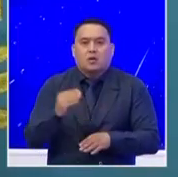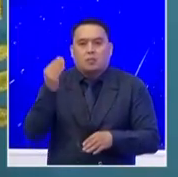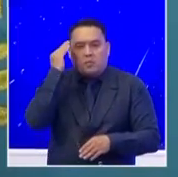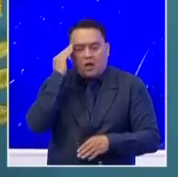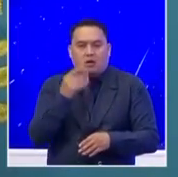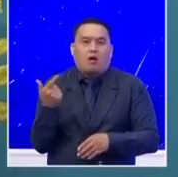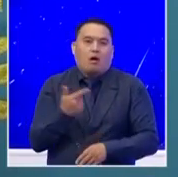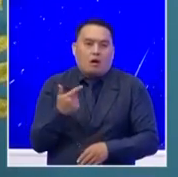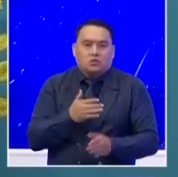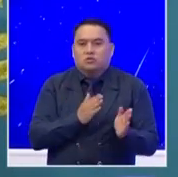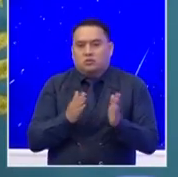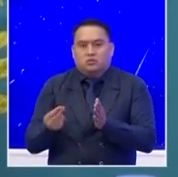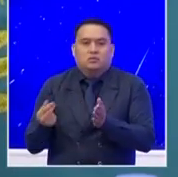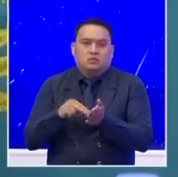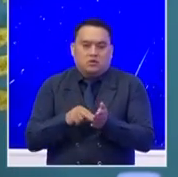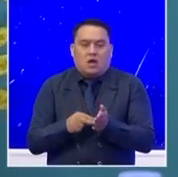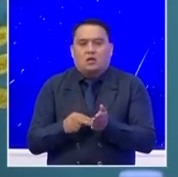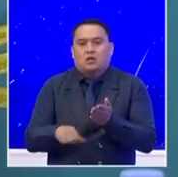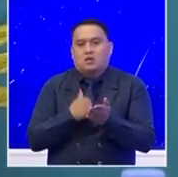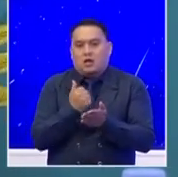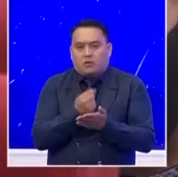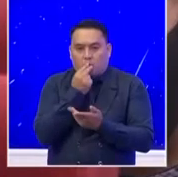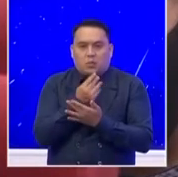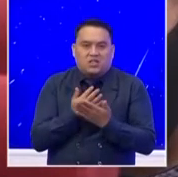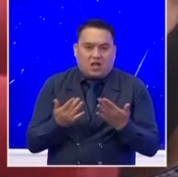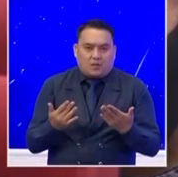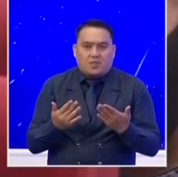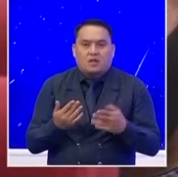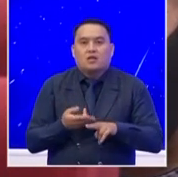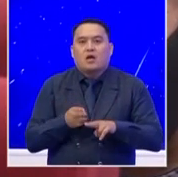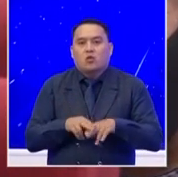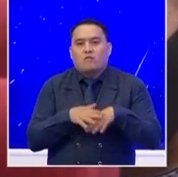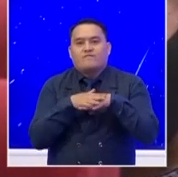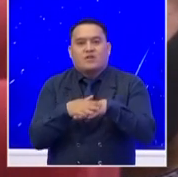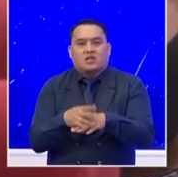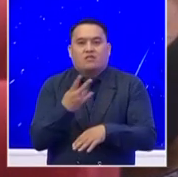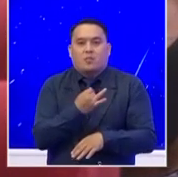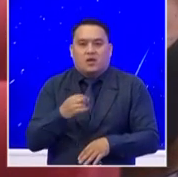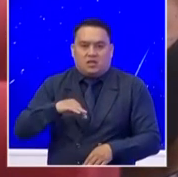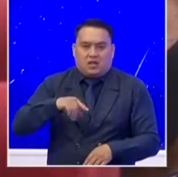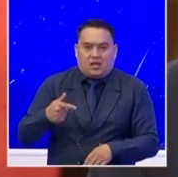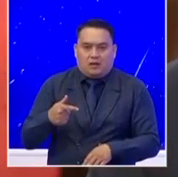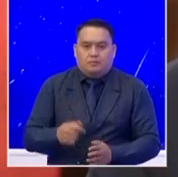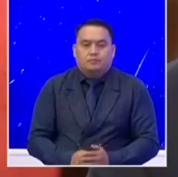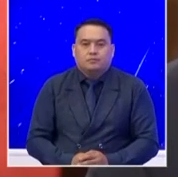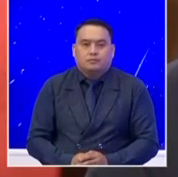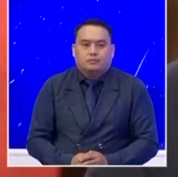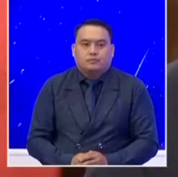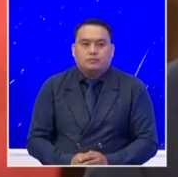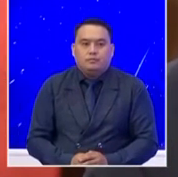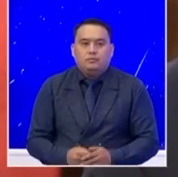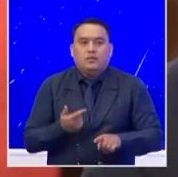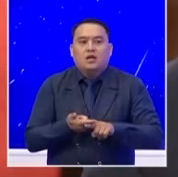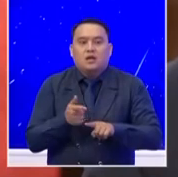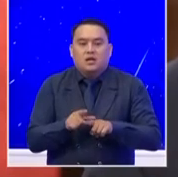обеспечат гарантию стабилизации цен на основные продукты питания. Именно на это выделено 2 миллиарда тенге. Эти средства даются